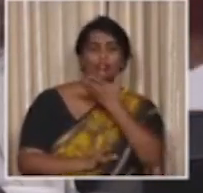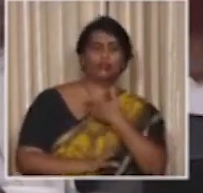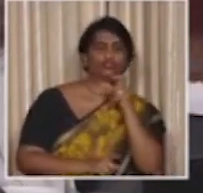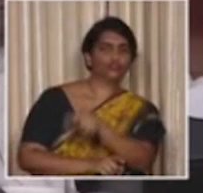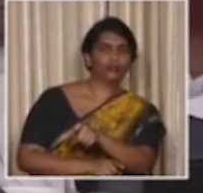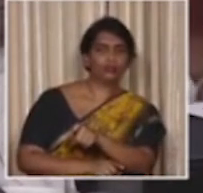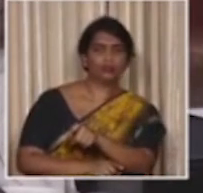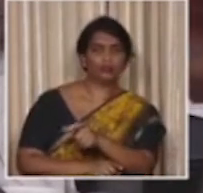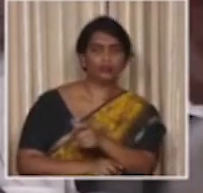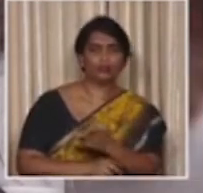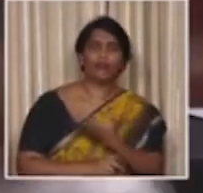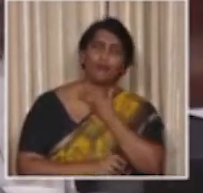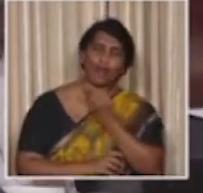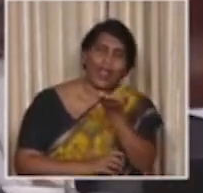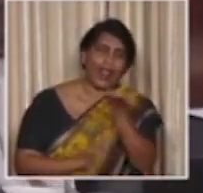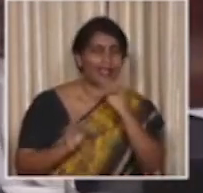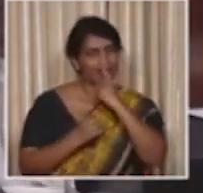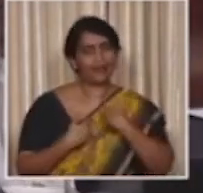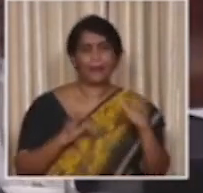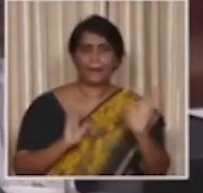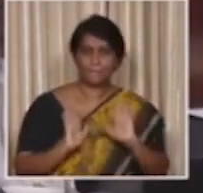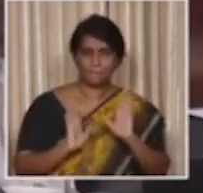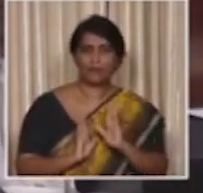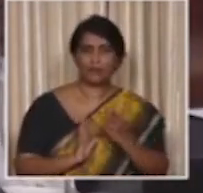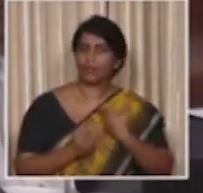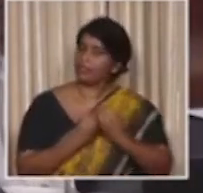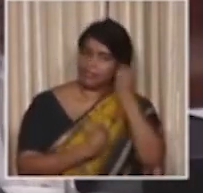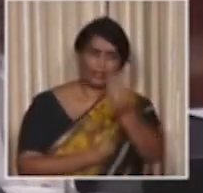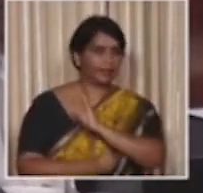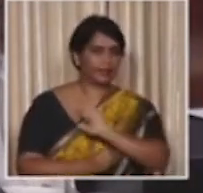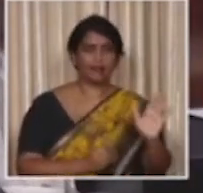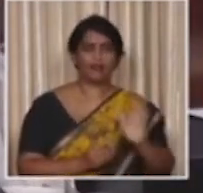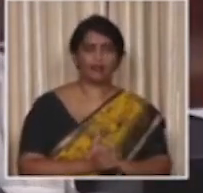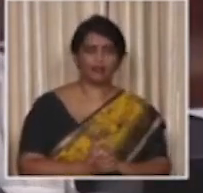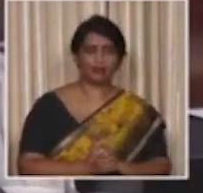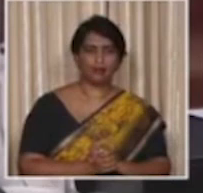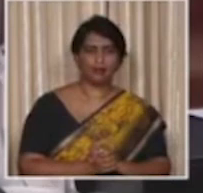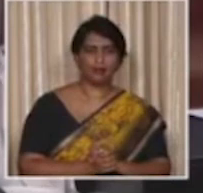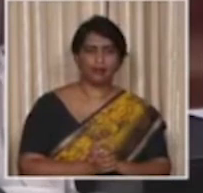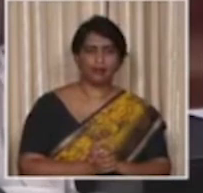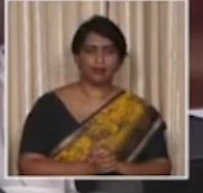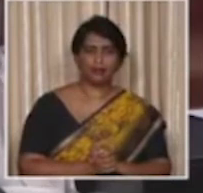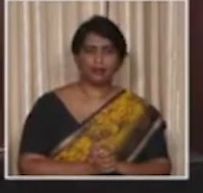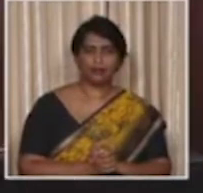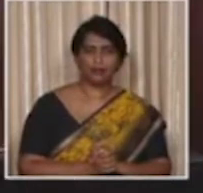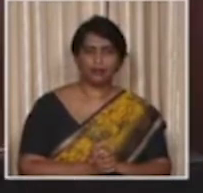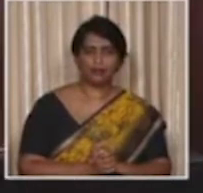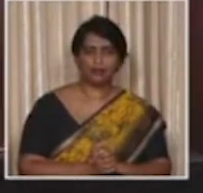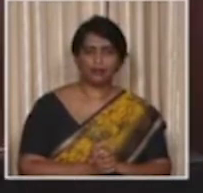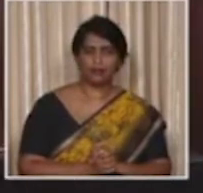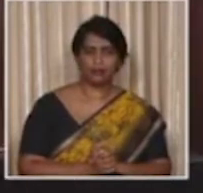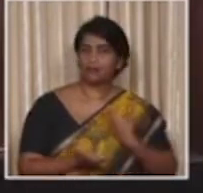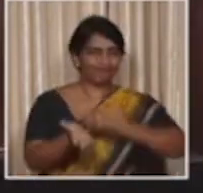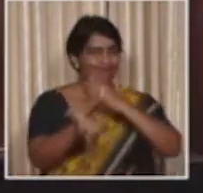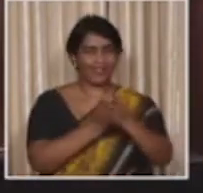බැරිලු. හරි. ඉත බොරුවට ඉල්ලන්න එපා අපේ සහයෝගය හොදේ. අපි දෙන්නේ නැහැ. හරි. බොහොම ස්තුතියි. බොරුවට ඉල්ලන්න එපා. හරි. දැන් ඔය මතක. අපි දෙන්නේ